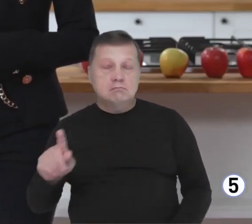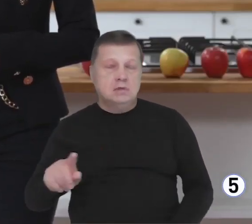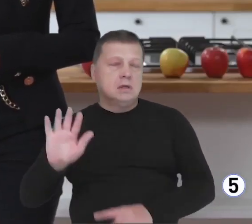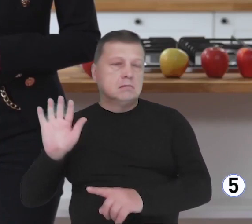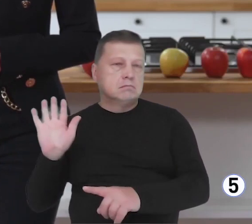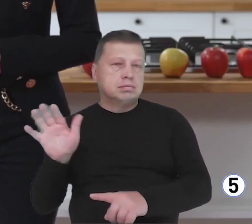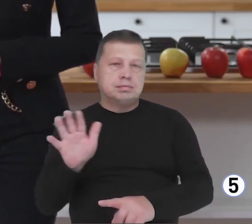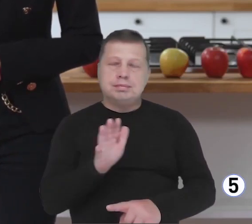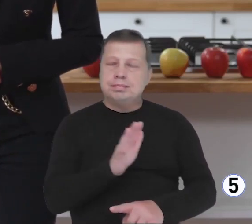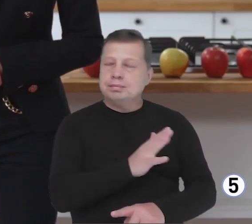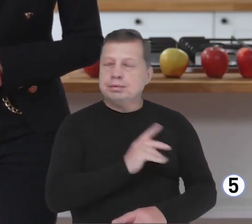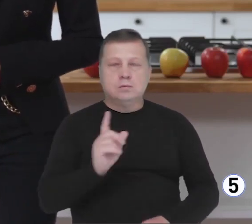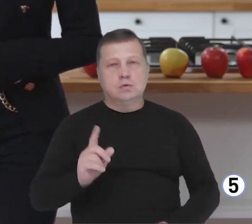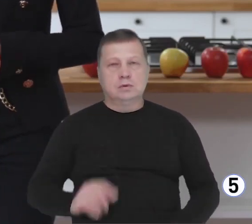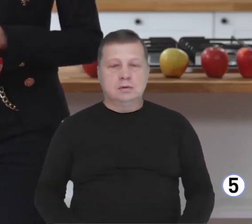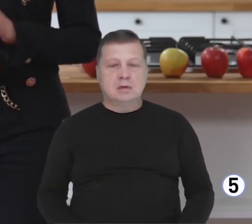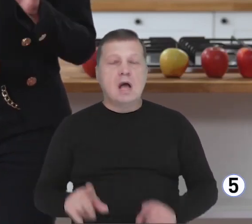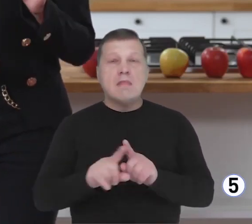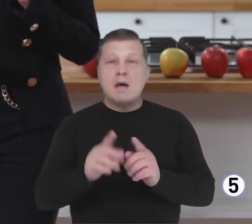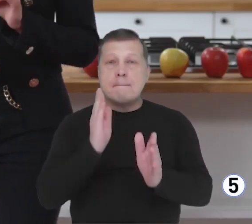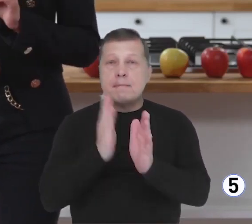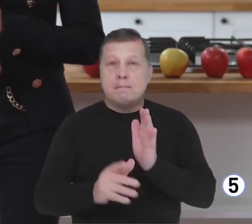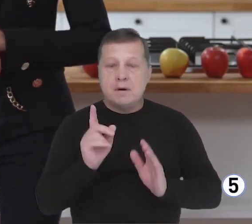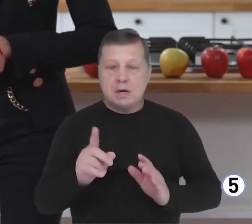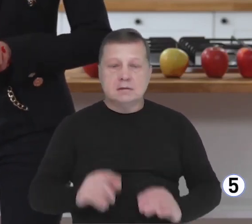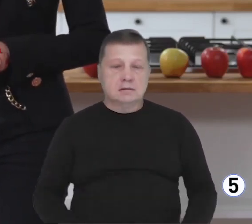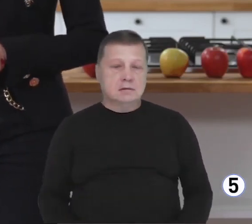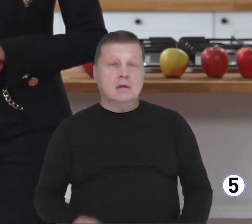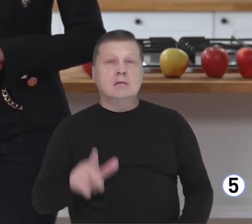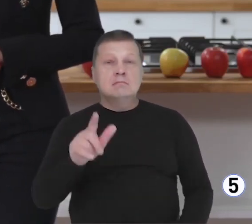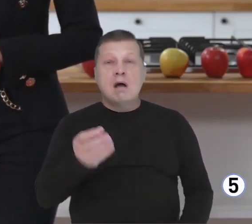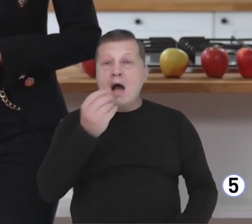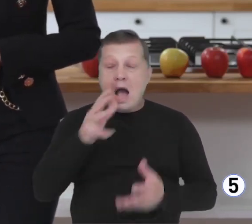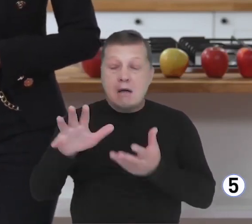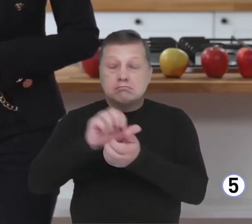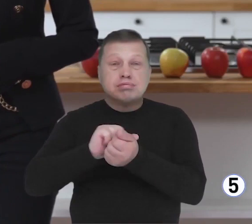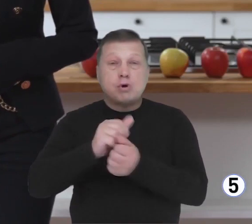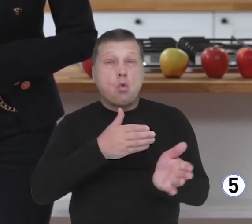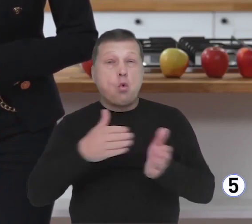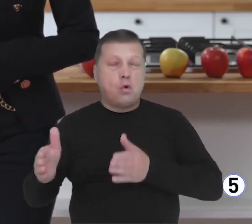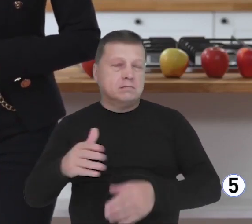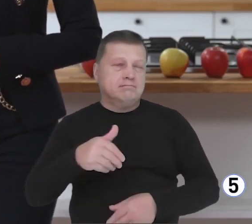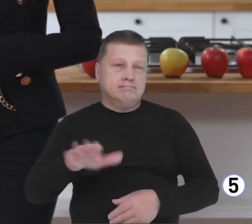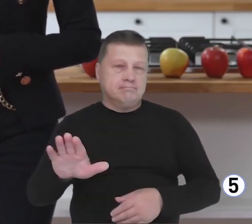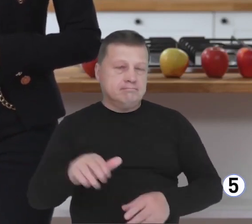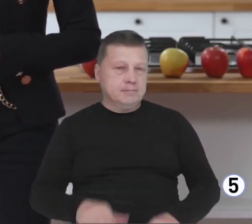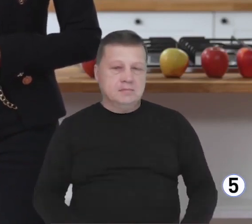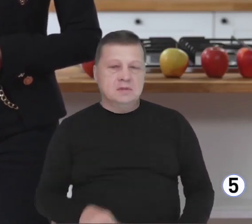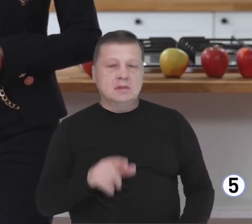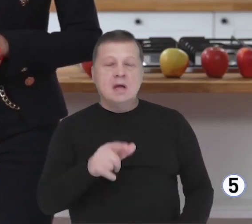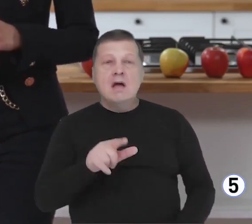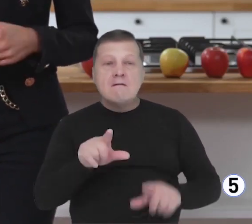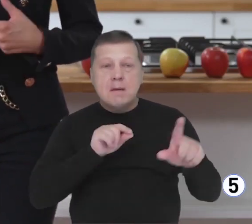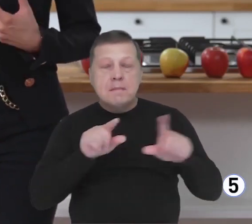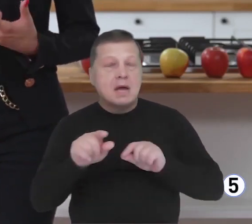być jak najbardziej urozmaicone, ale również proste. Starajmy się unikać przetworzonych produktów, wybierajmy